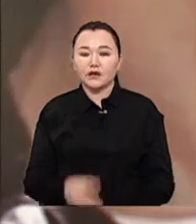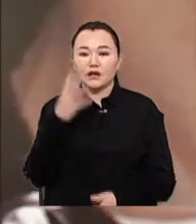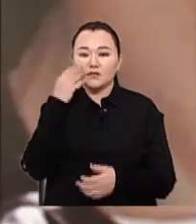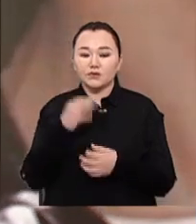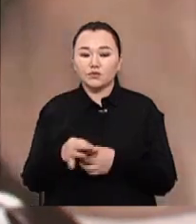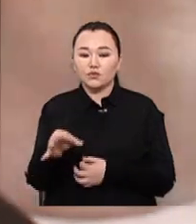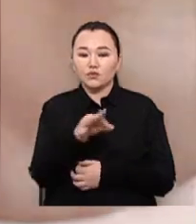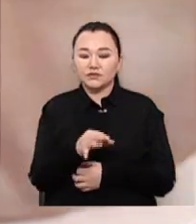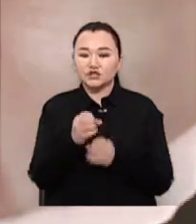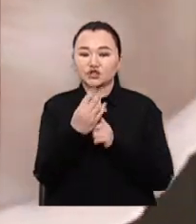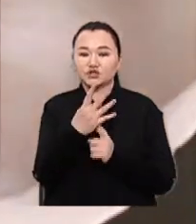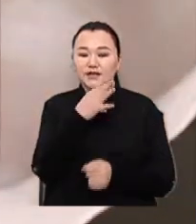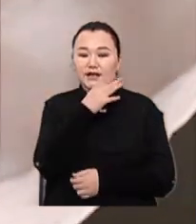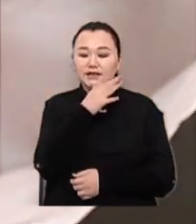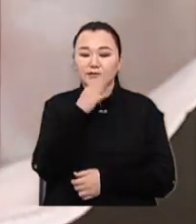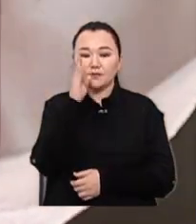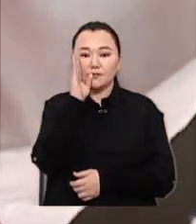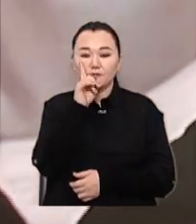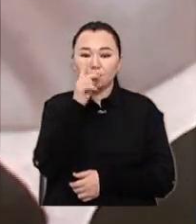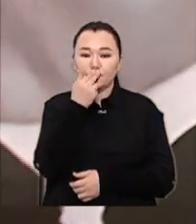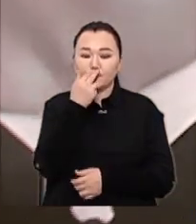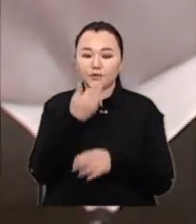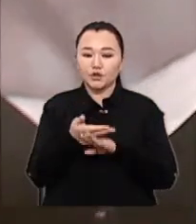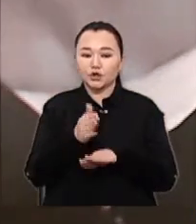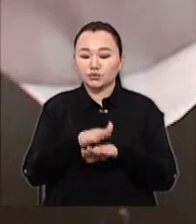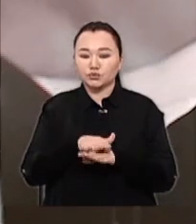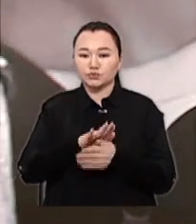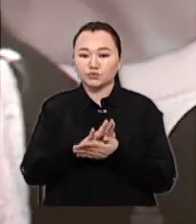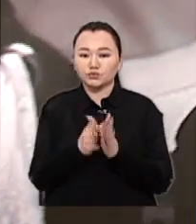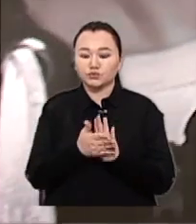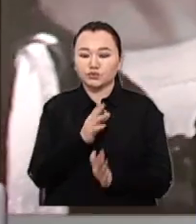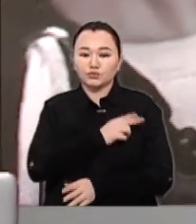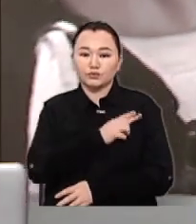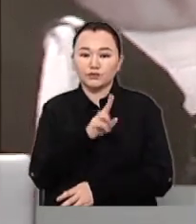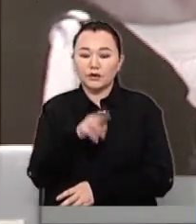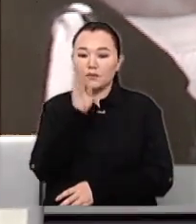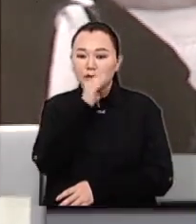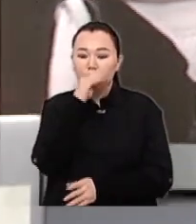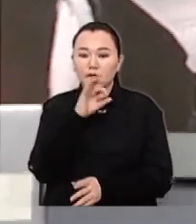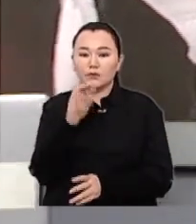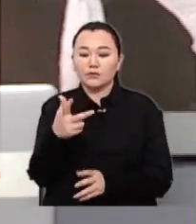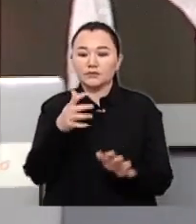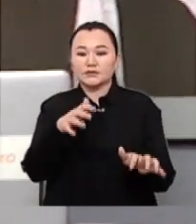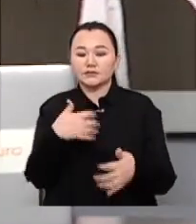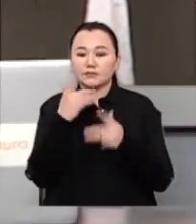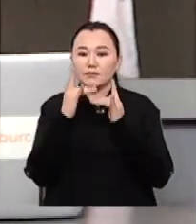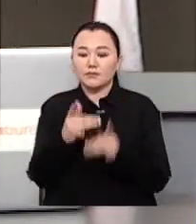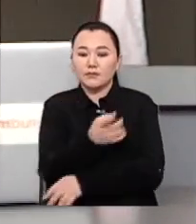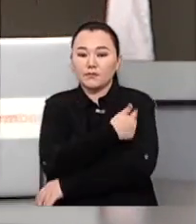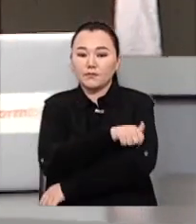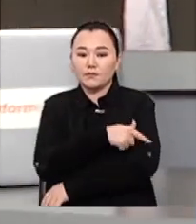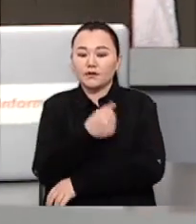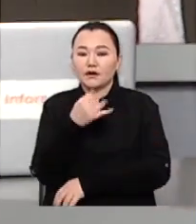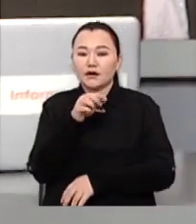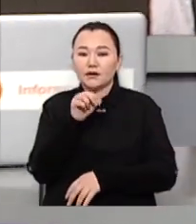Алматы облысында 14 жастағы жасөспірім ауыр жағдайда көз жұмды. Ал ата-анасы жедел жәрдеммен ауруханаға жеткізген